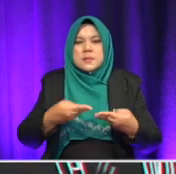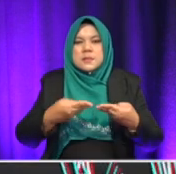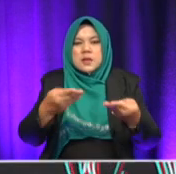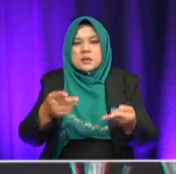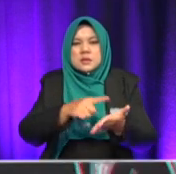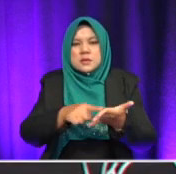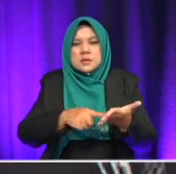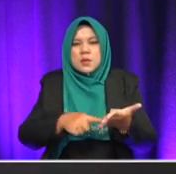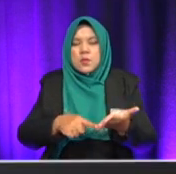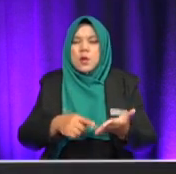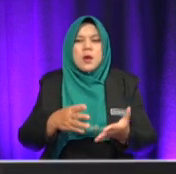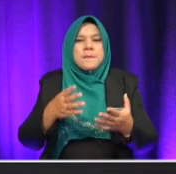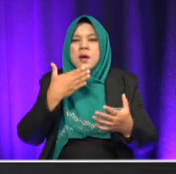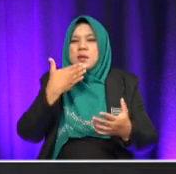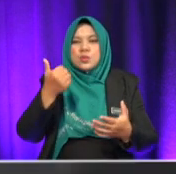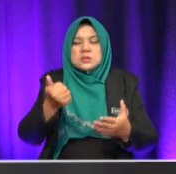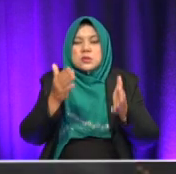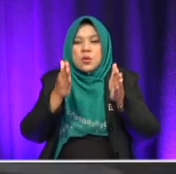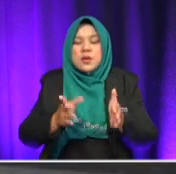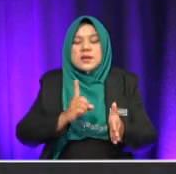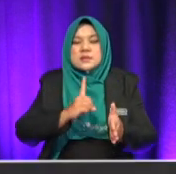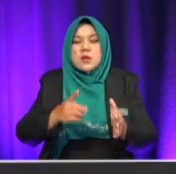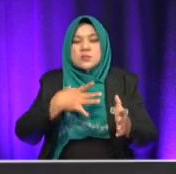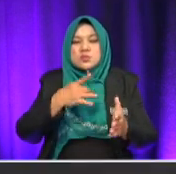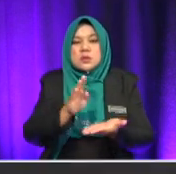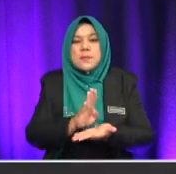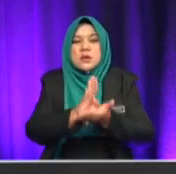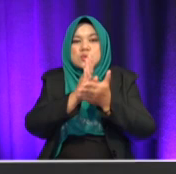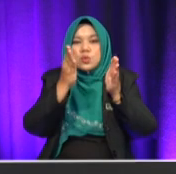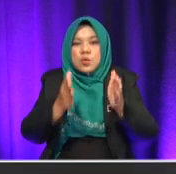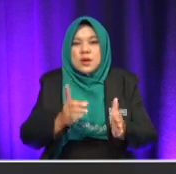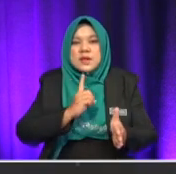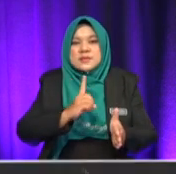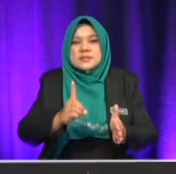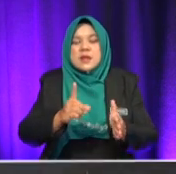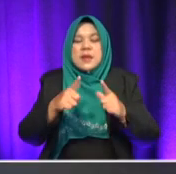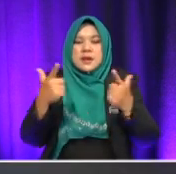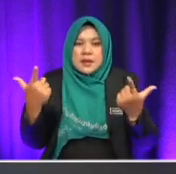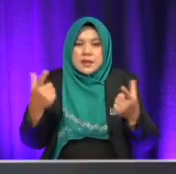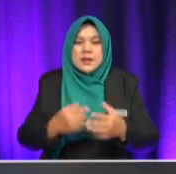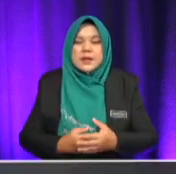nih suka bantu orang Islam yang lain ya oke bagaimana bagaimana Fatin